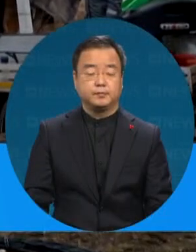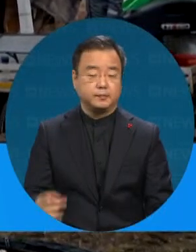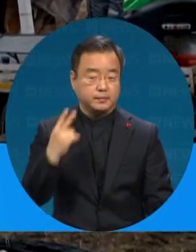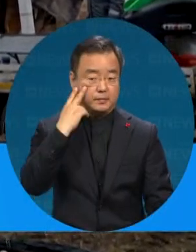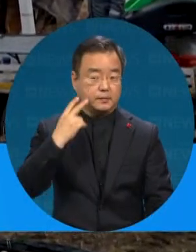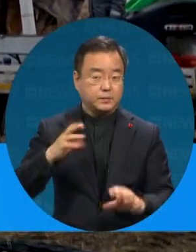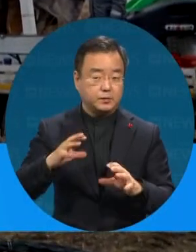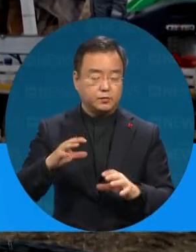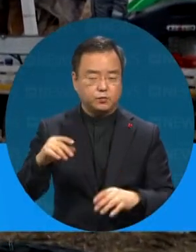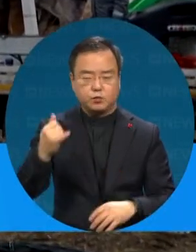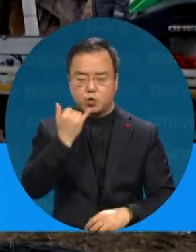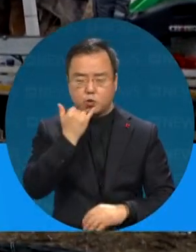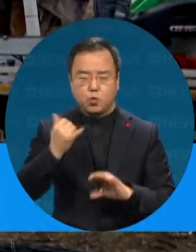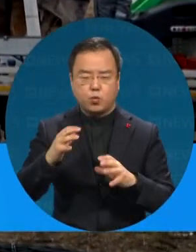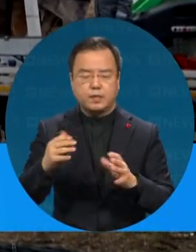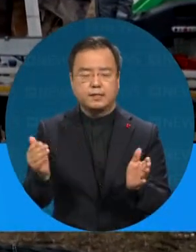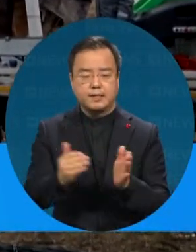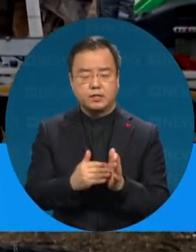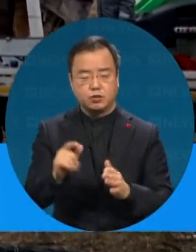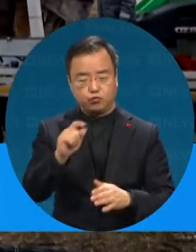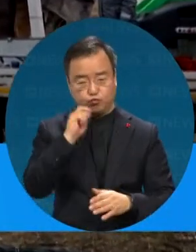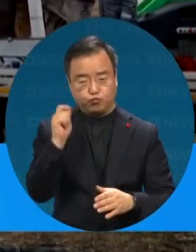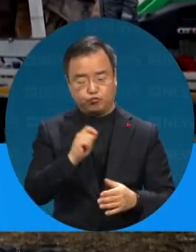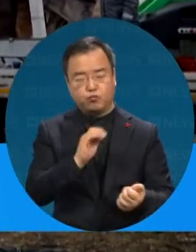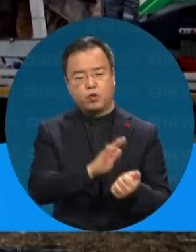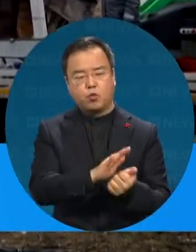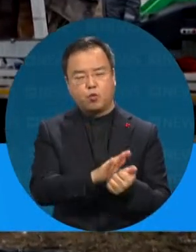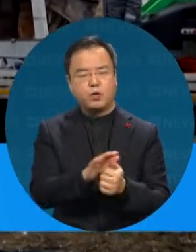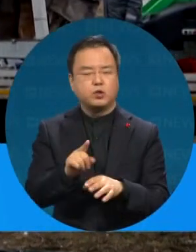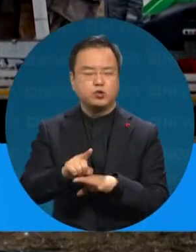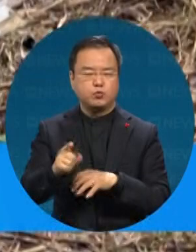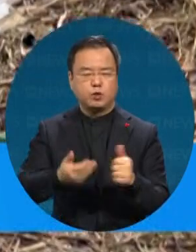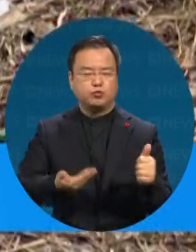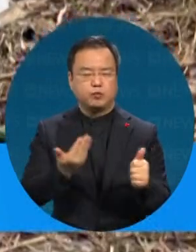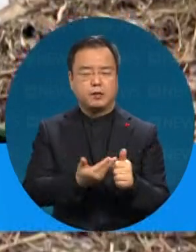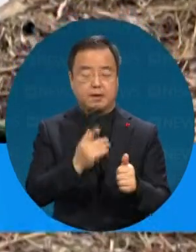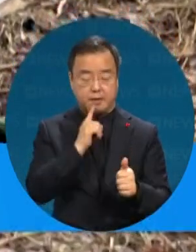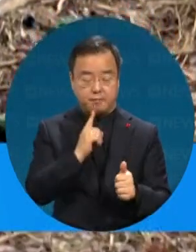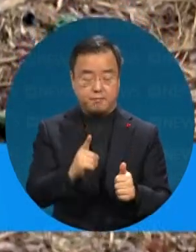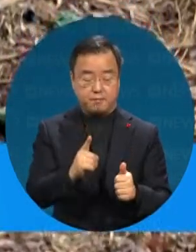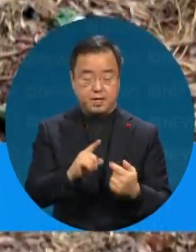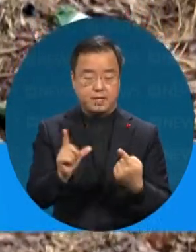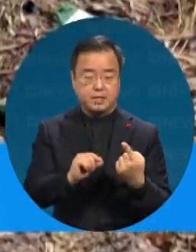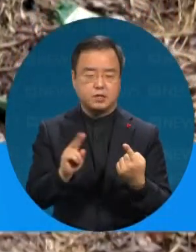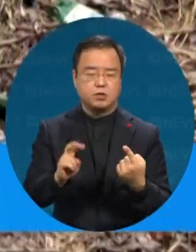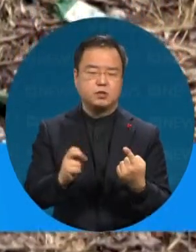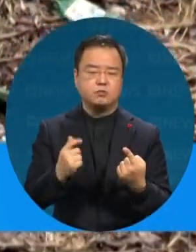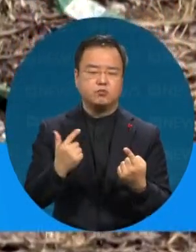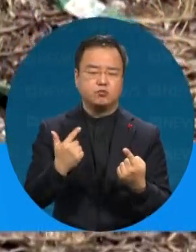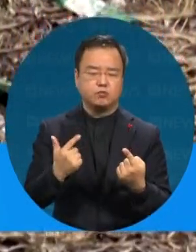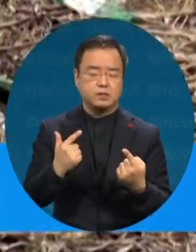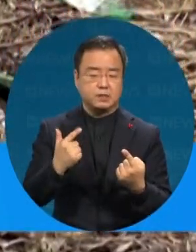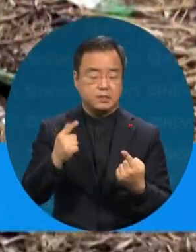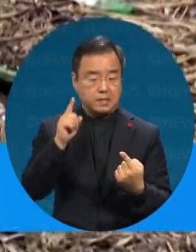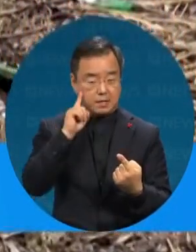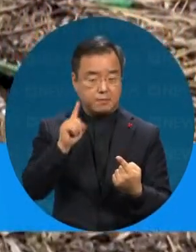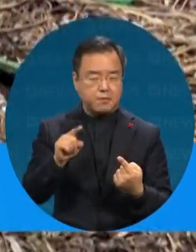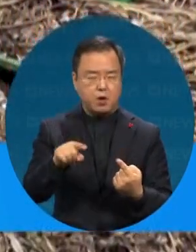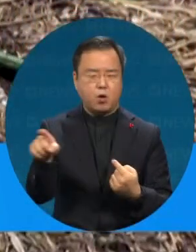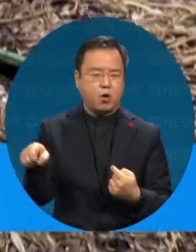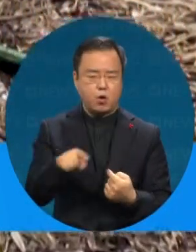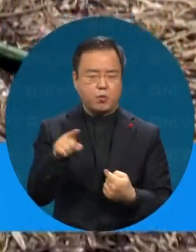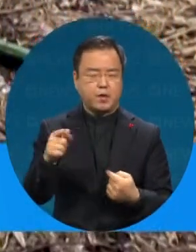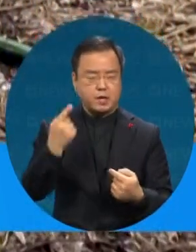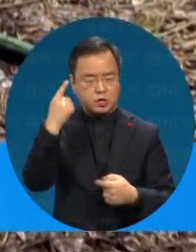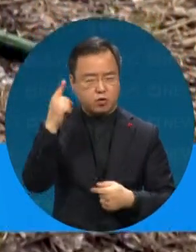미국과 독일 등이 우크라이나의 주력 전차를 지원하기로 한 이튿날인 26일, 러시아가 우크라이나 각지에 미사일과 드론으로